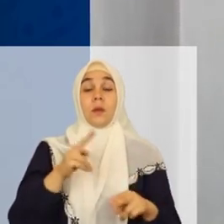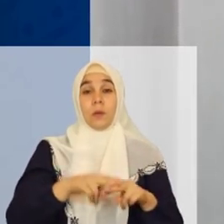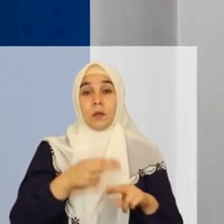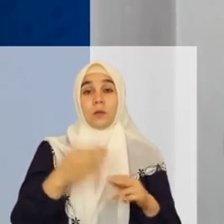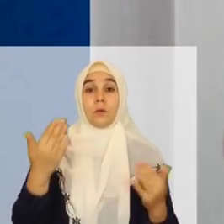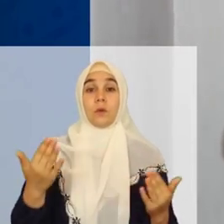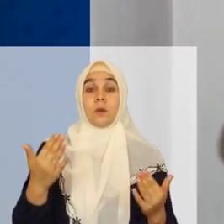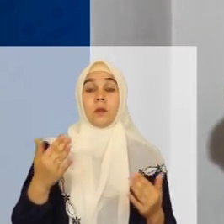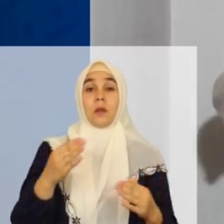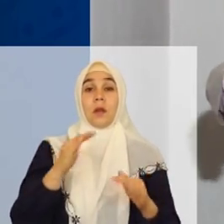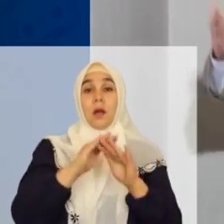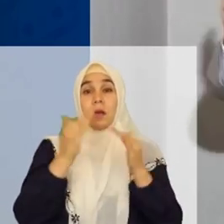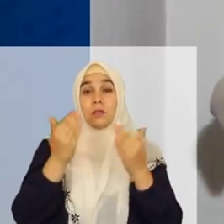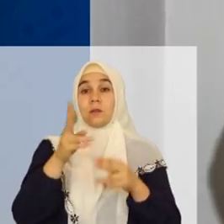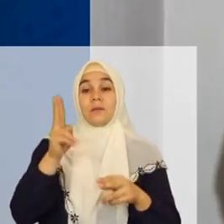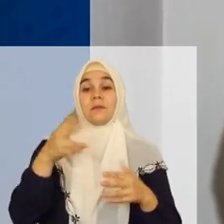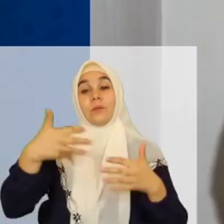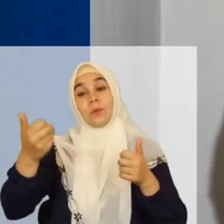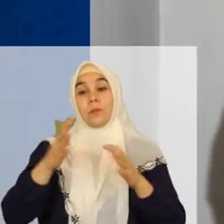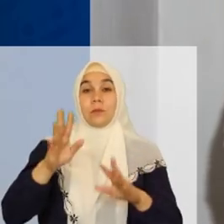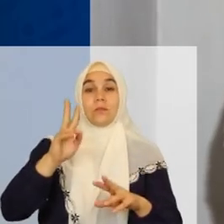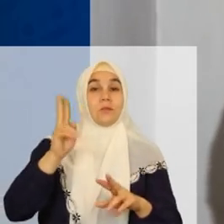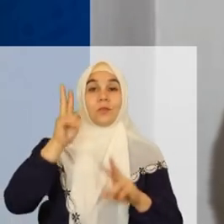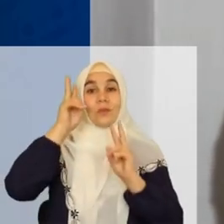uchun hajni qabul bo'lganini hech kim bilmaydi.